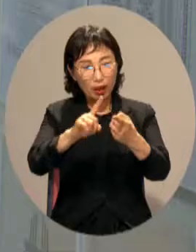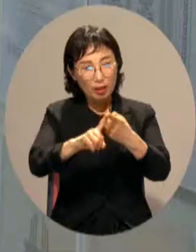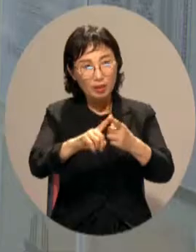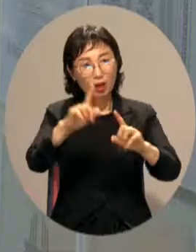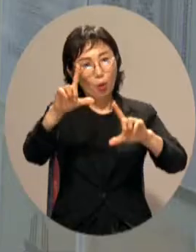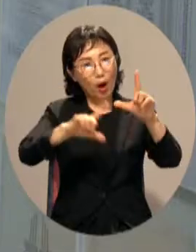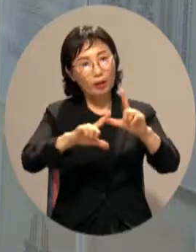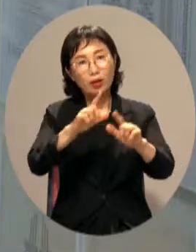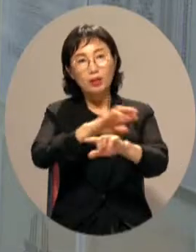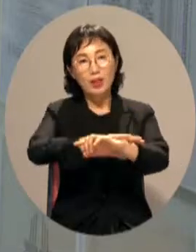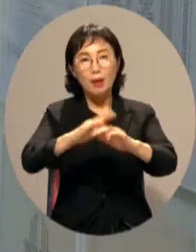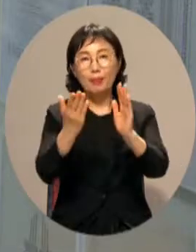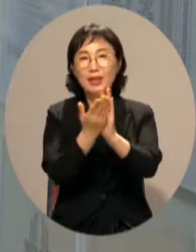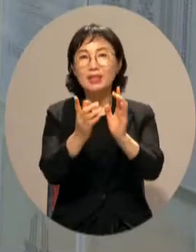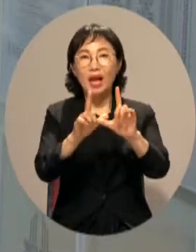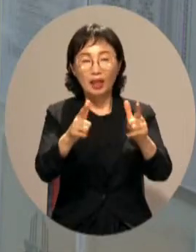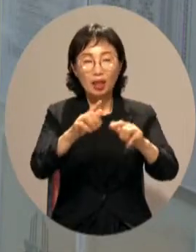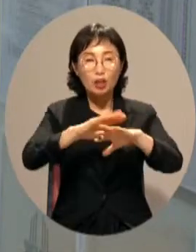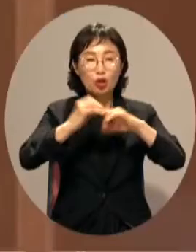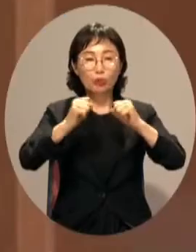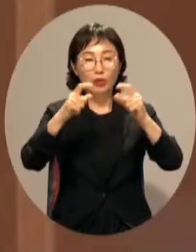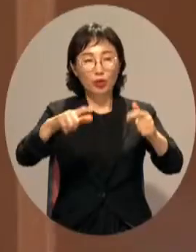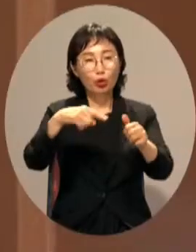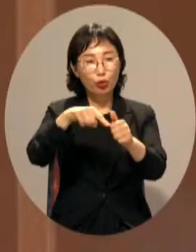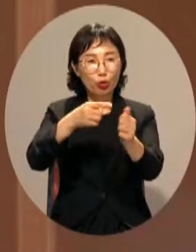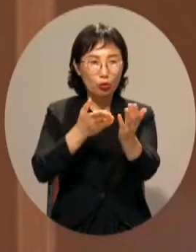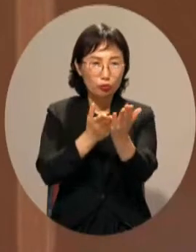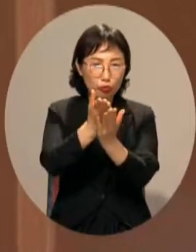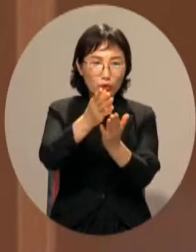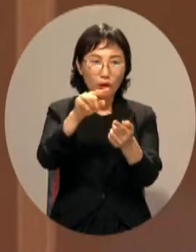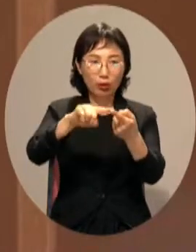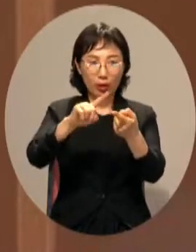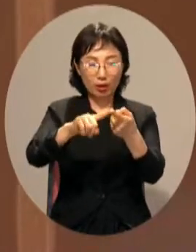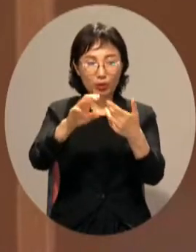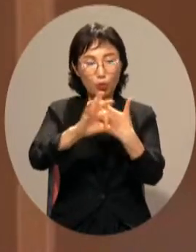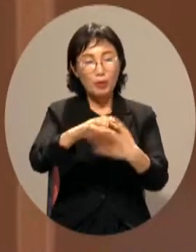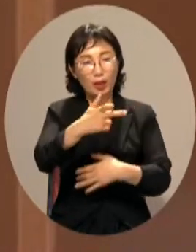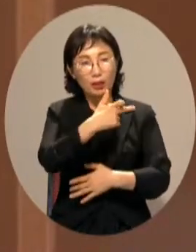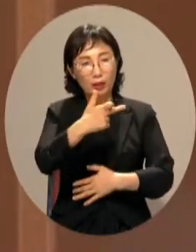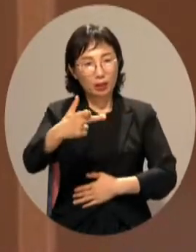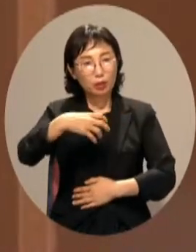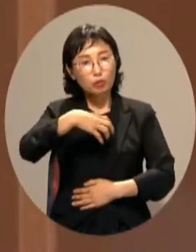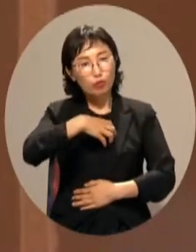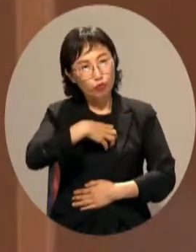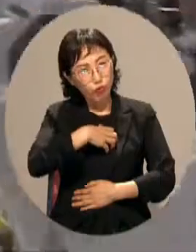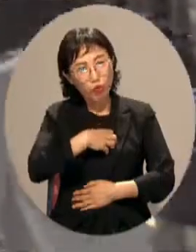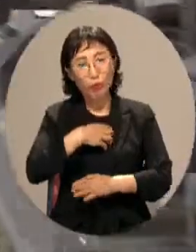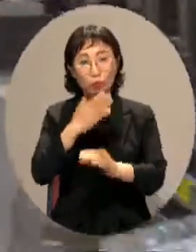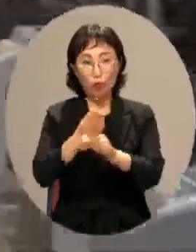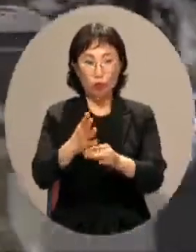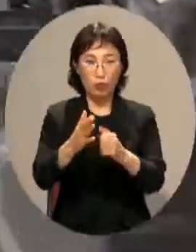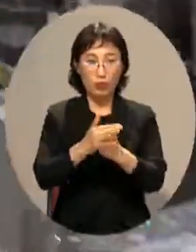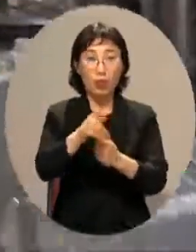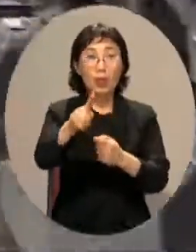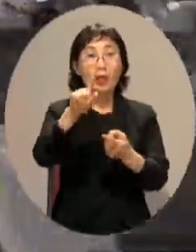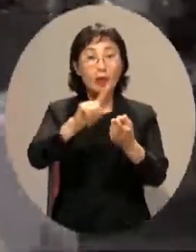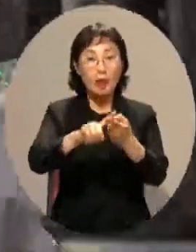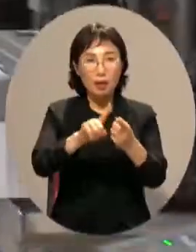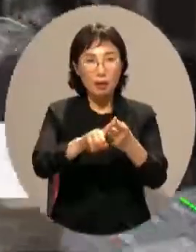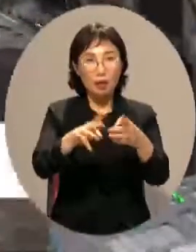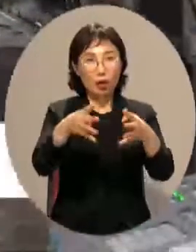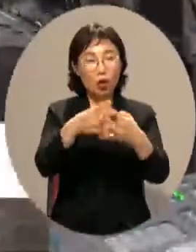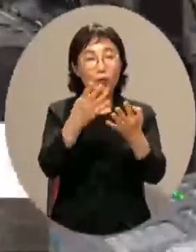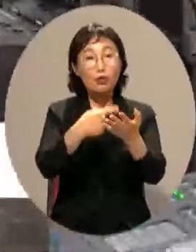거의 갖추지 못하고 있는 도내 대학 교육계 역시 깊은 위기감을 느끼고 있습니다. 총장 협의회는